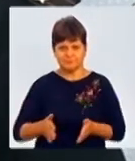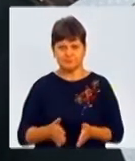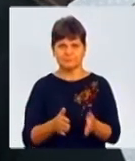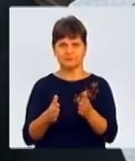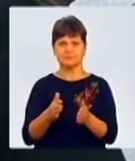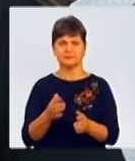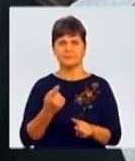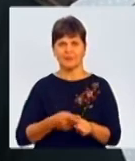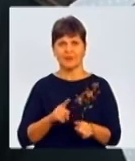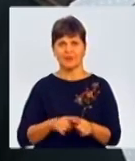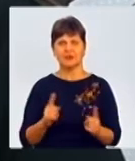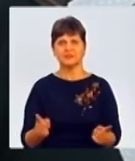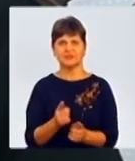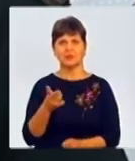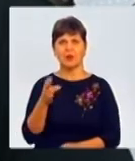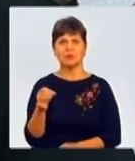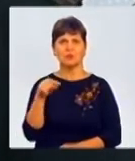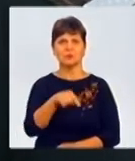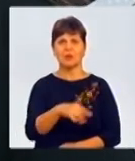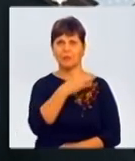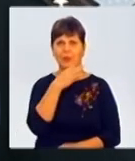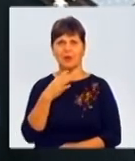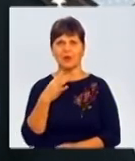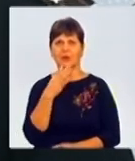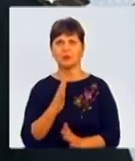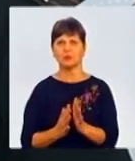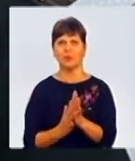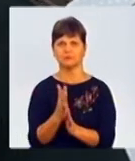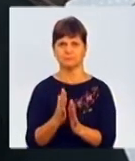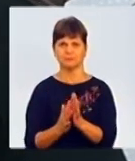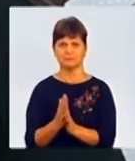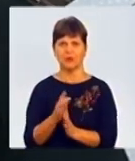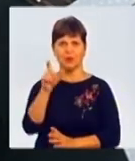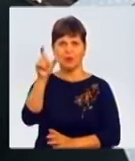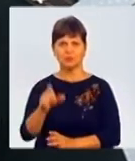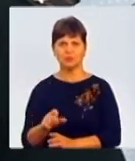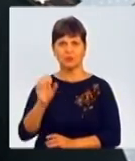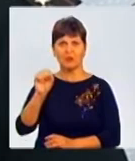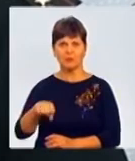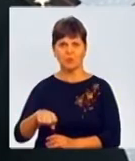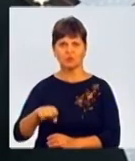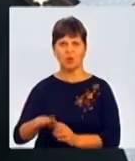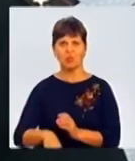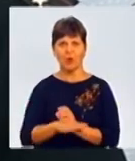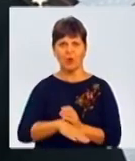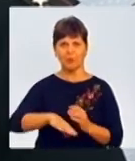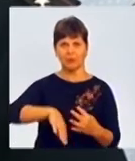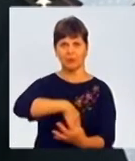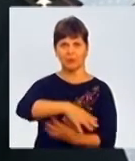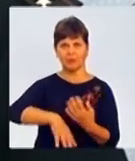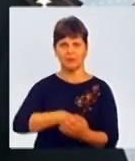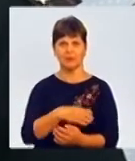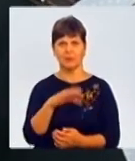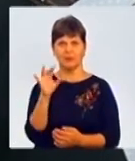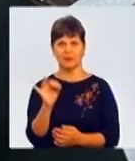ставки. І звичайно, що там дуже багато водоростей. Людина елементарно може заплутатися ногами в водоростях у